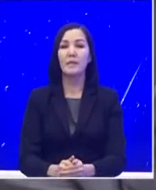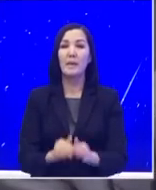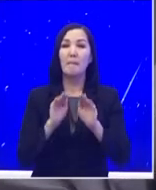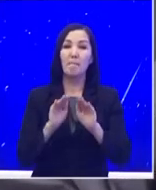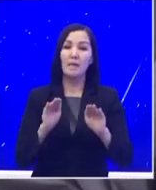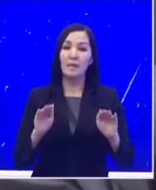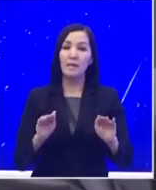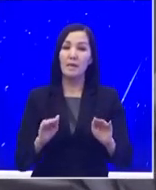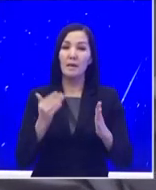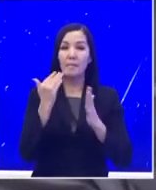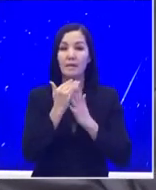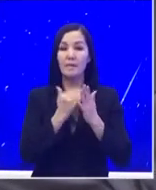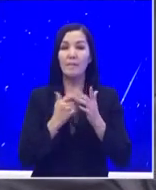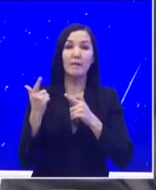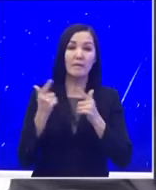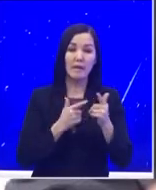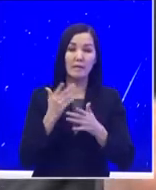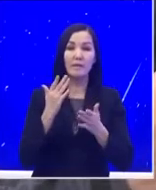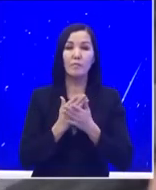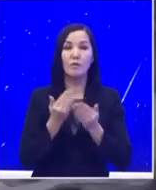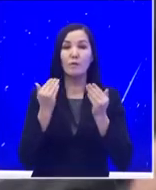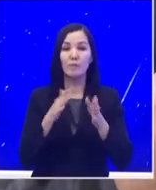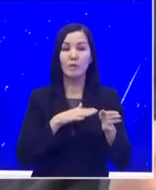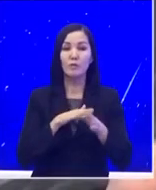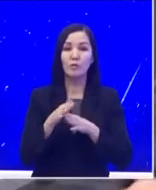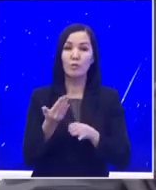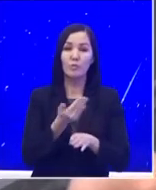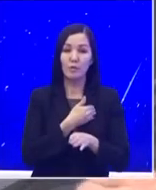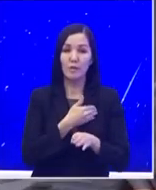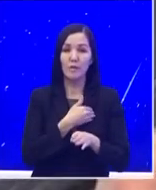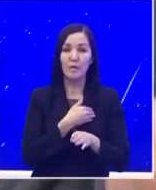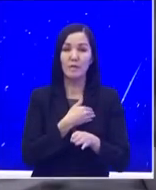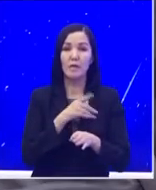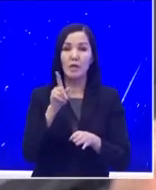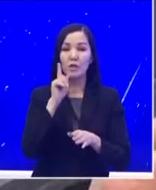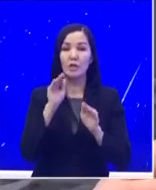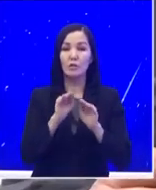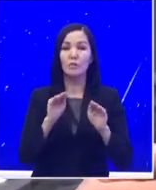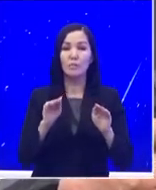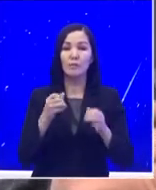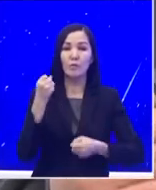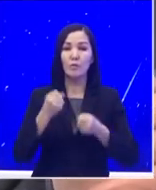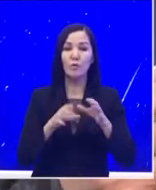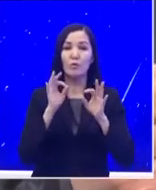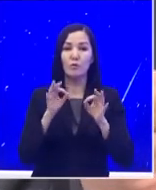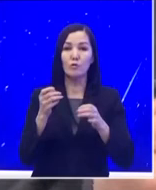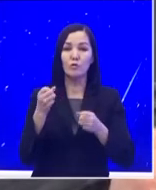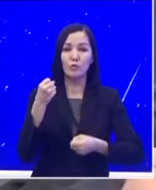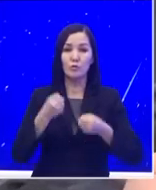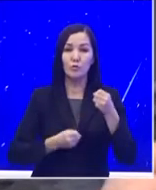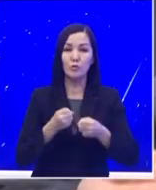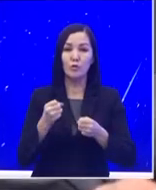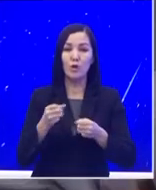Балаларға арналған бағдарламаны дайындап қойдық. Оны биыл жүзеге асырсақ па деп отырмыз. Жасөспірімдерді көлікті дұрыс басқаруға үйрету